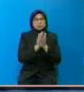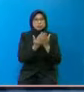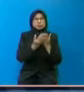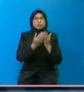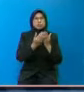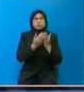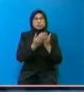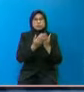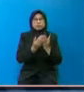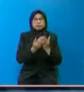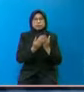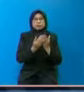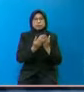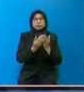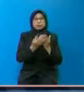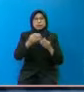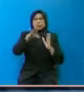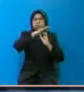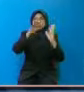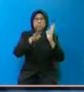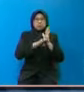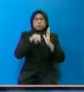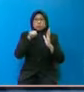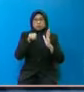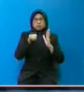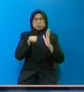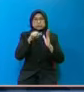ungkai ataupun annulment sudah tidak